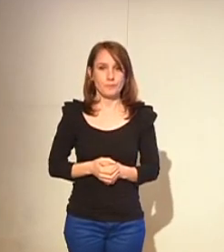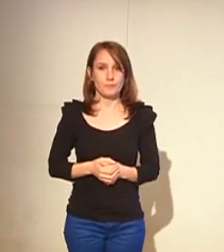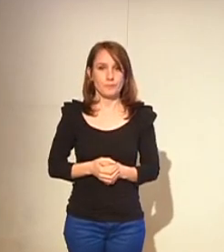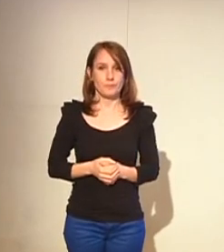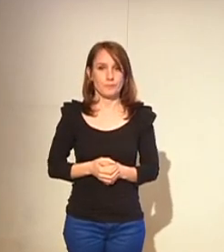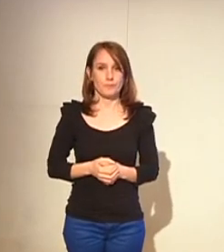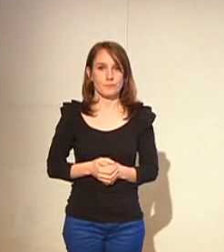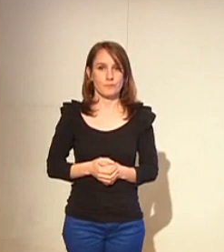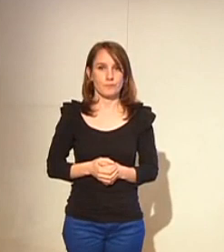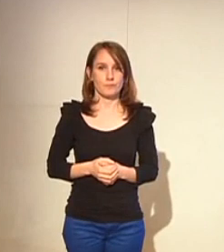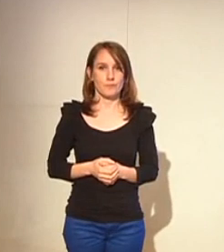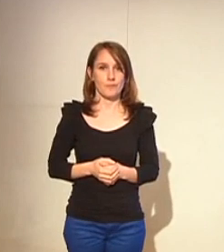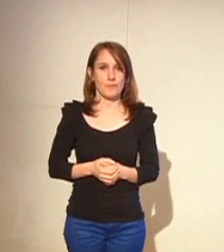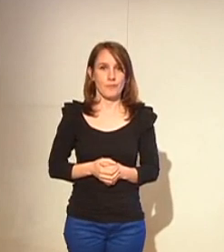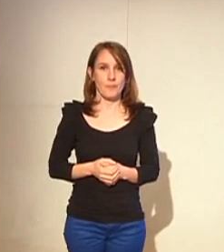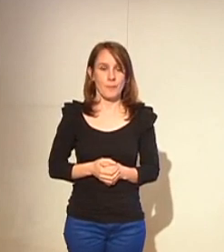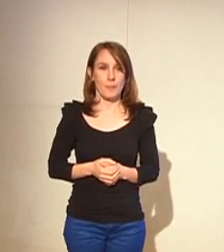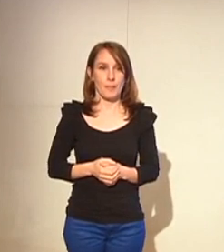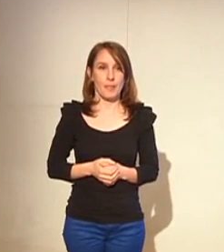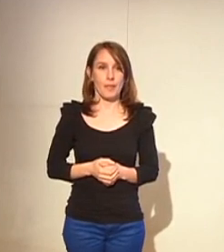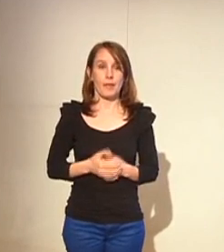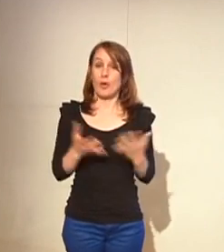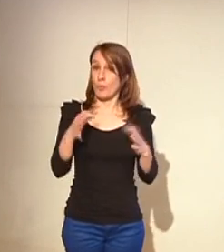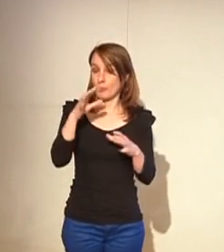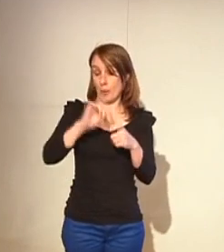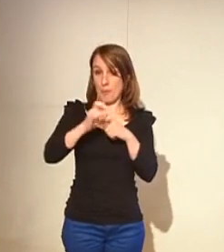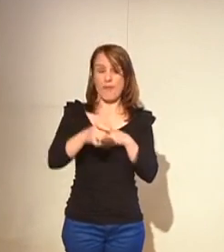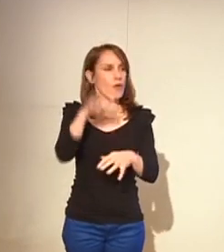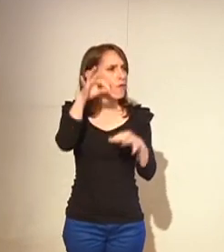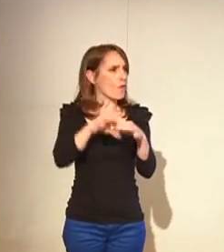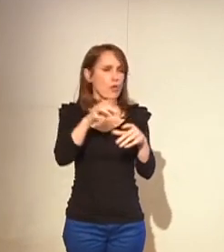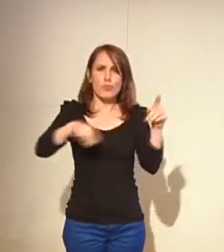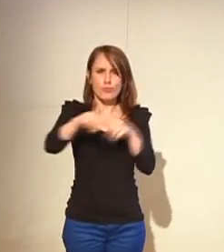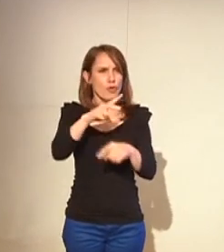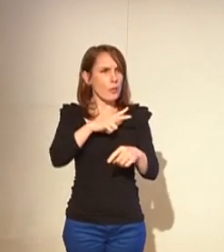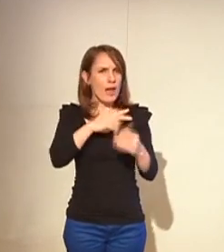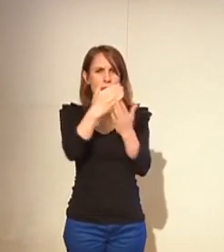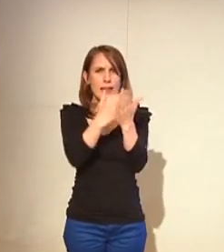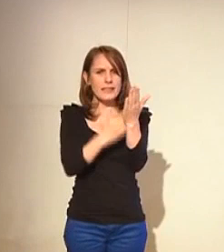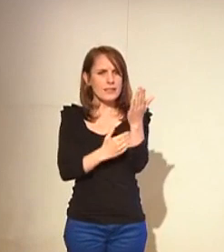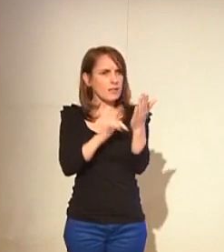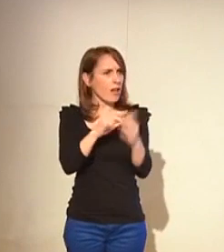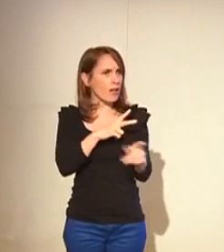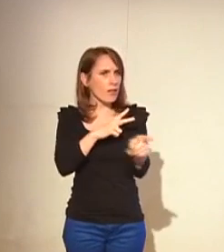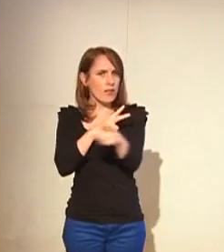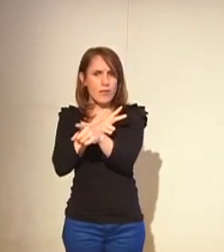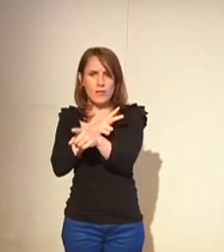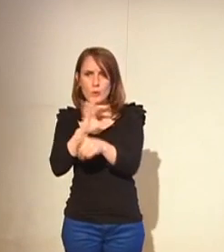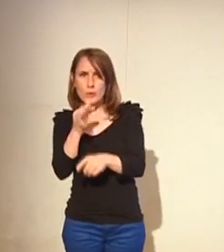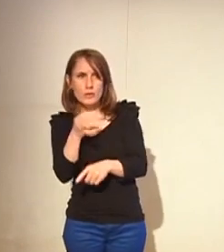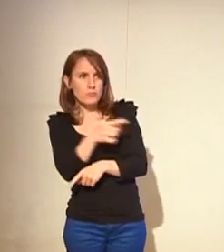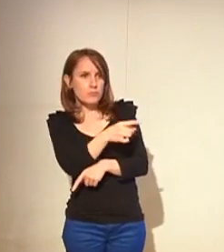au vote et donc vous avez normalement les listes qui non je crois pas si